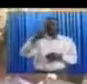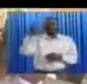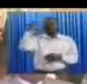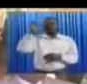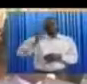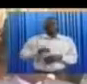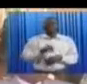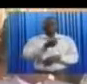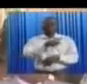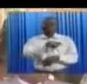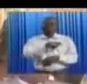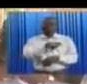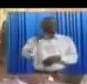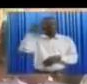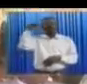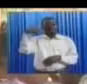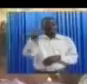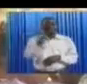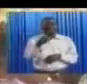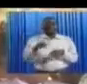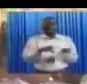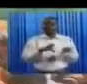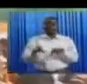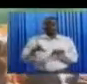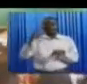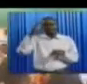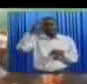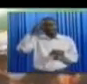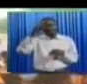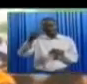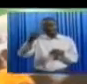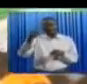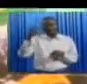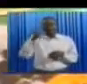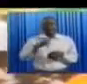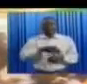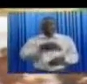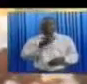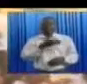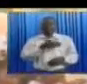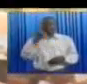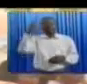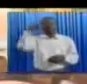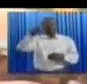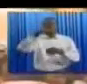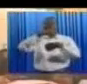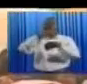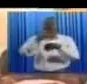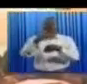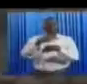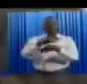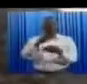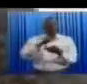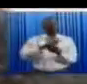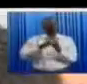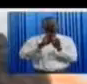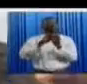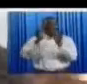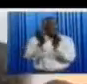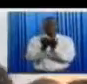à titre posthume, certes, mais qui perpétue la mémoire des récipiendaires et réjouit les différentes familles. J'en suis très